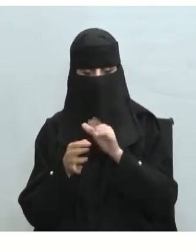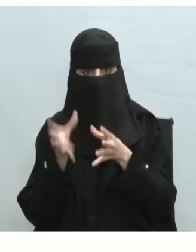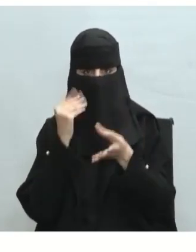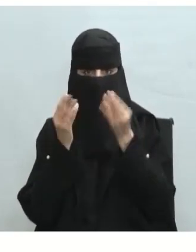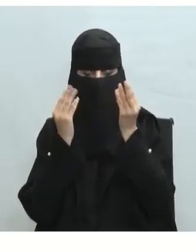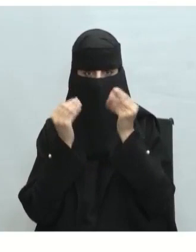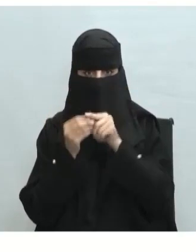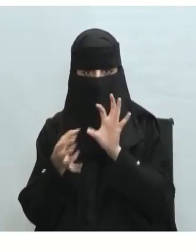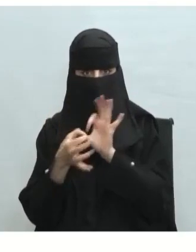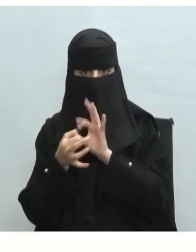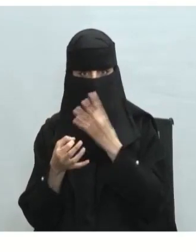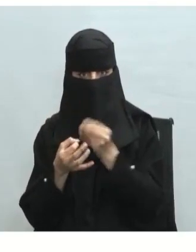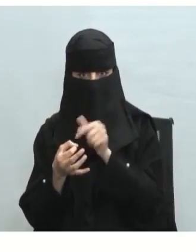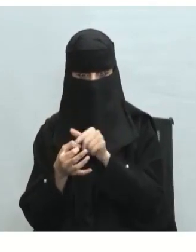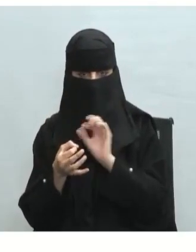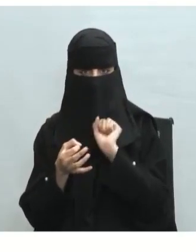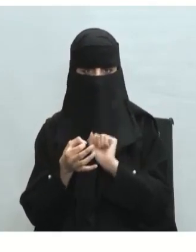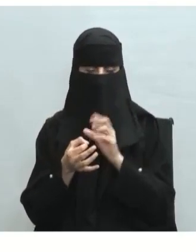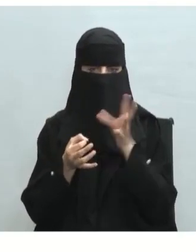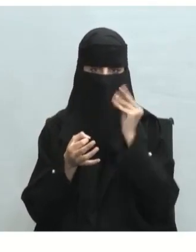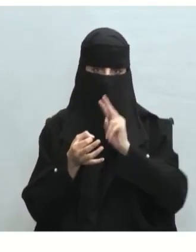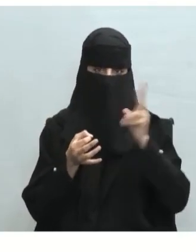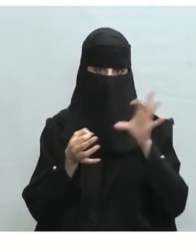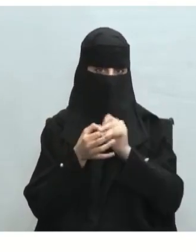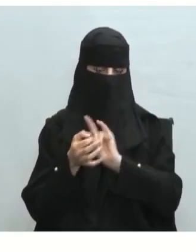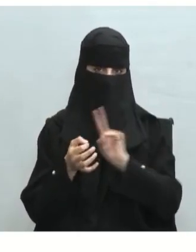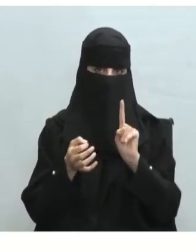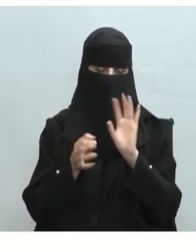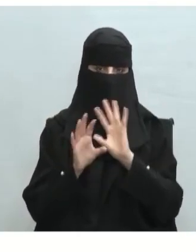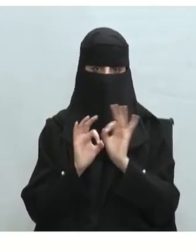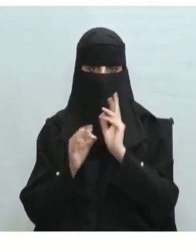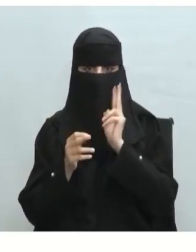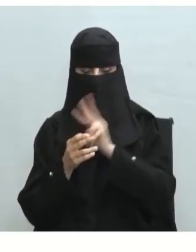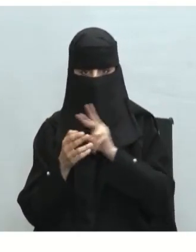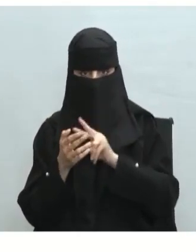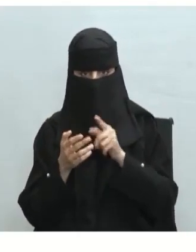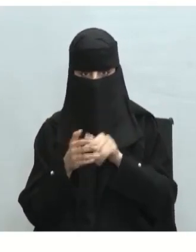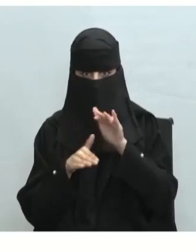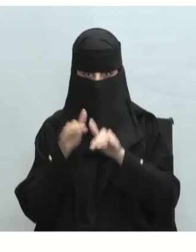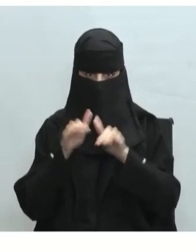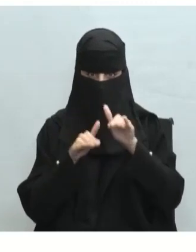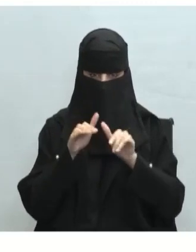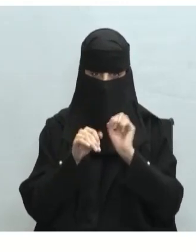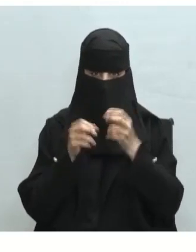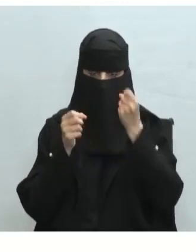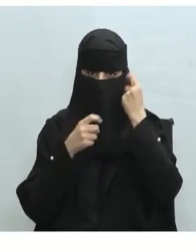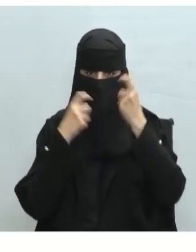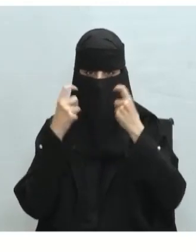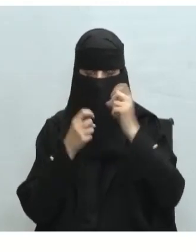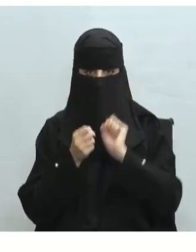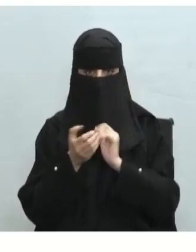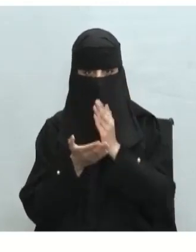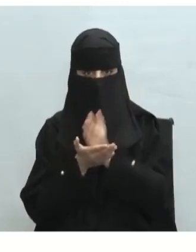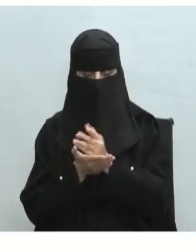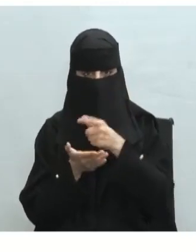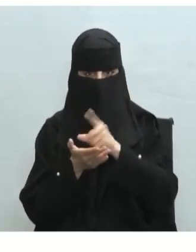الدقه العلميه ايضا تحديد مصداقيه مصدر المعلومات تحري التحيز التعرف على عدم الاتساق في مسار التفكير او الاستنتاج